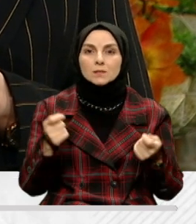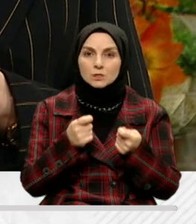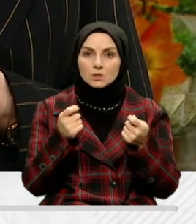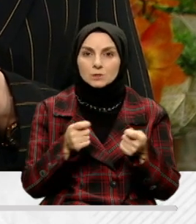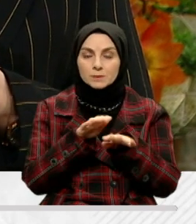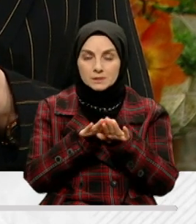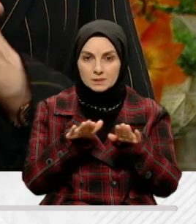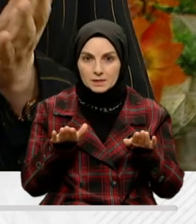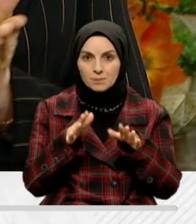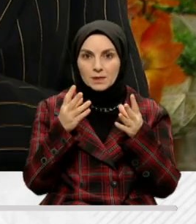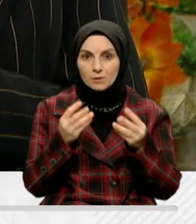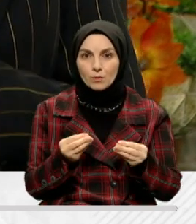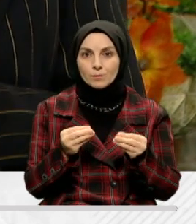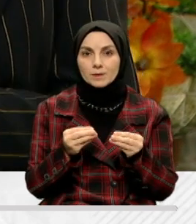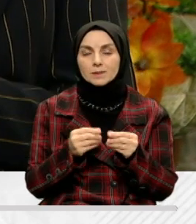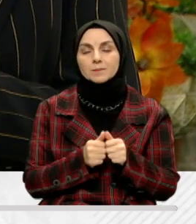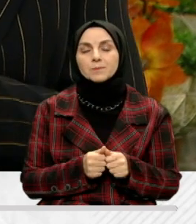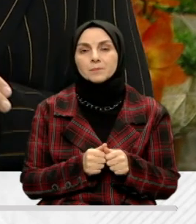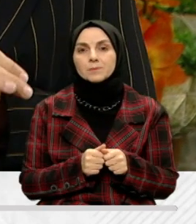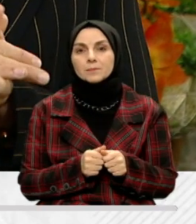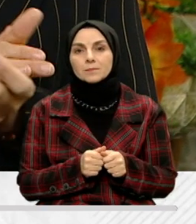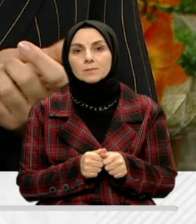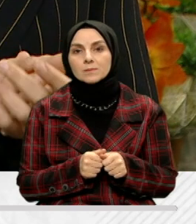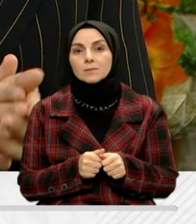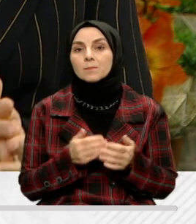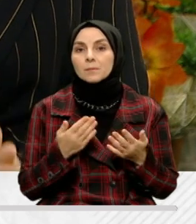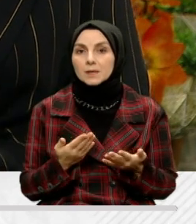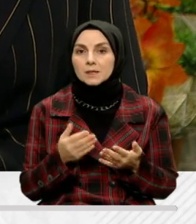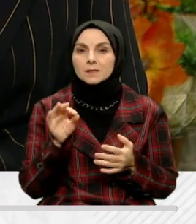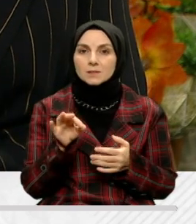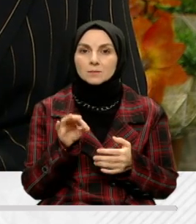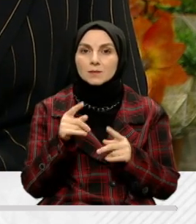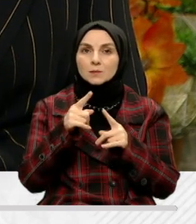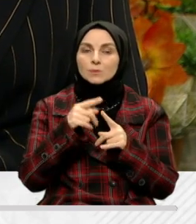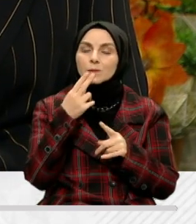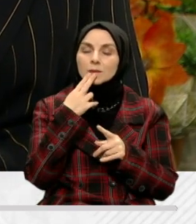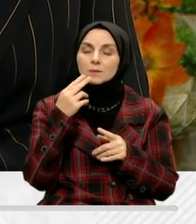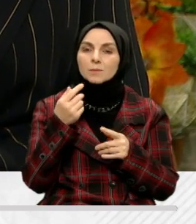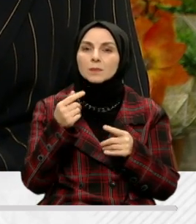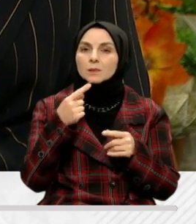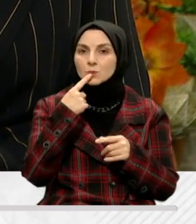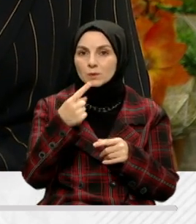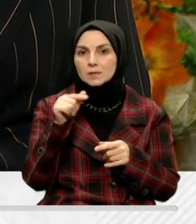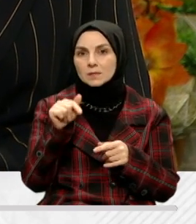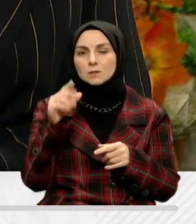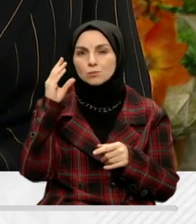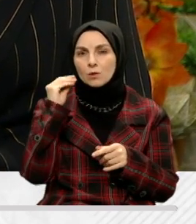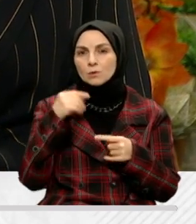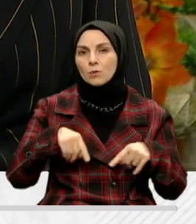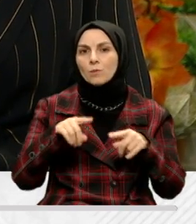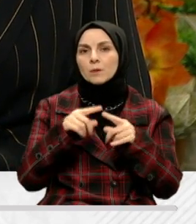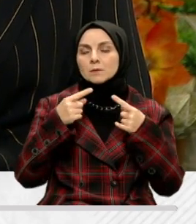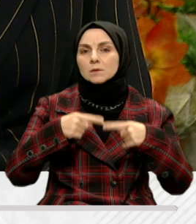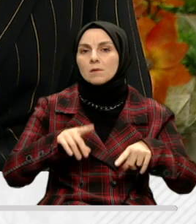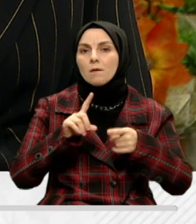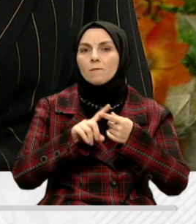adım o tarafa doğru süpürülen bir süreç. Peki. Şimdi Tuğba Hanım, ben aktardıklarınızdan şunu anlıyorum. Biz sınav ve